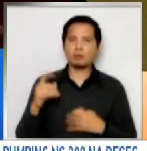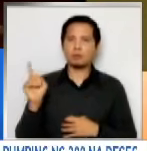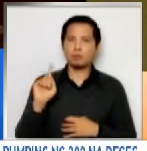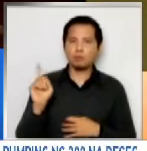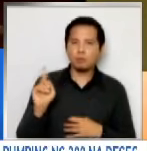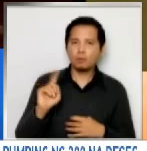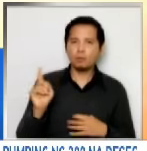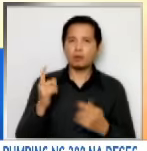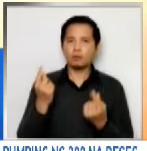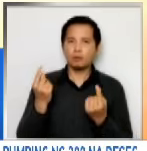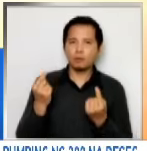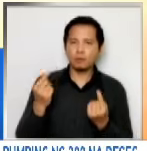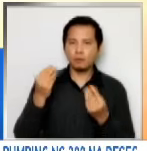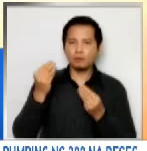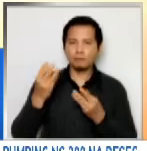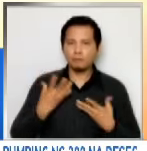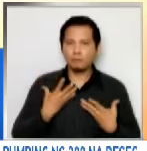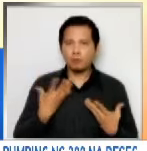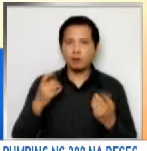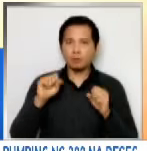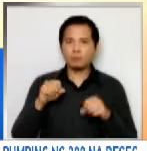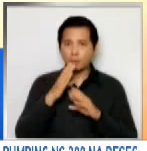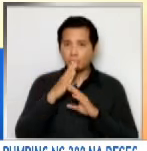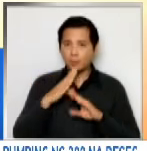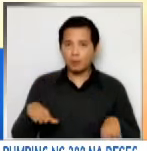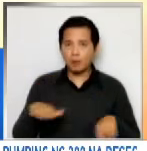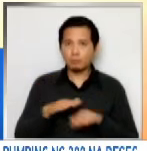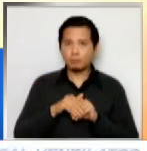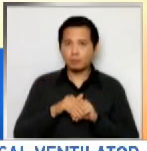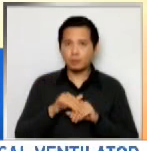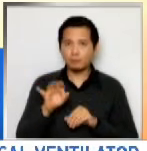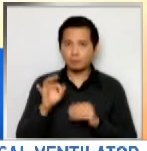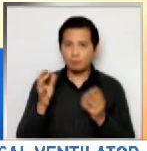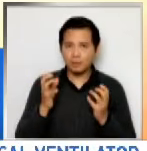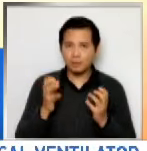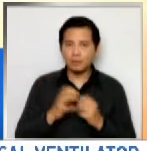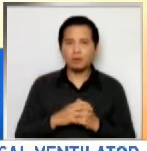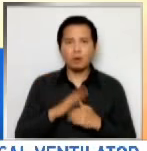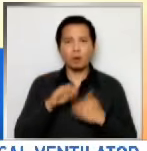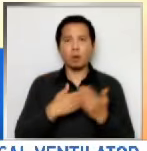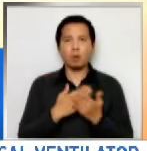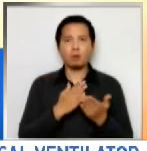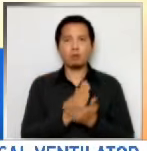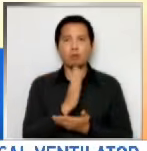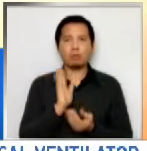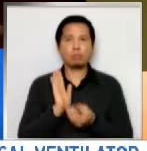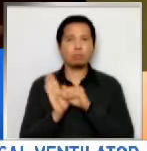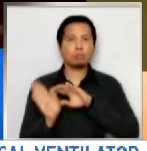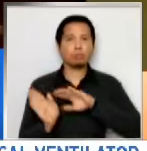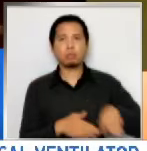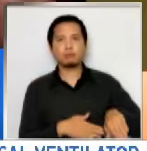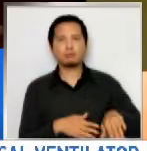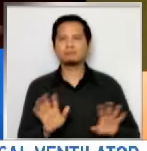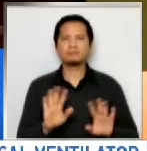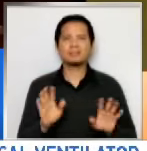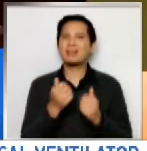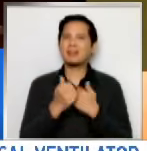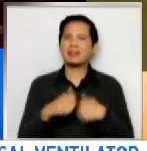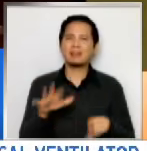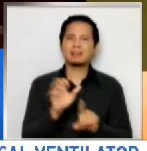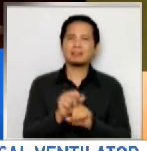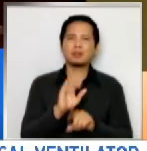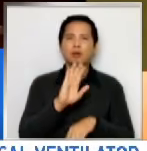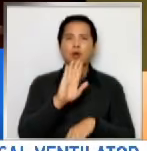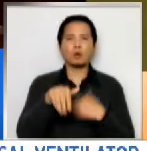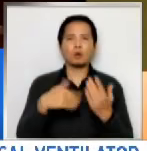of the right to remain silent, di ba? All these rights don't disappear. It's like any other arrest. Kung ano ang karapatan, di ba? Magkaroon ng